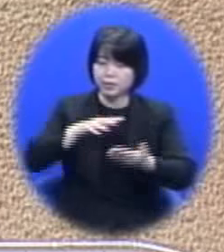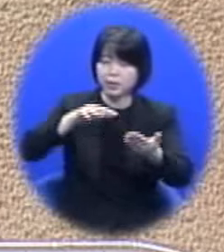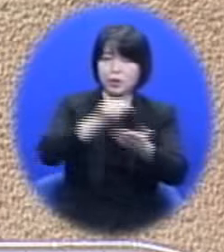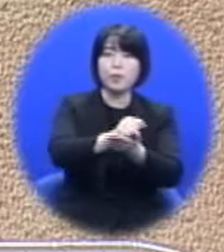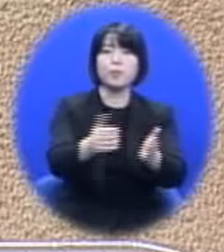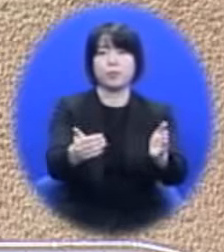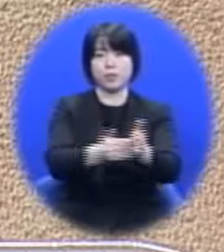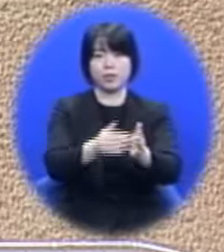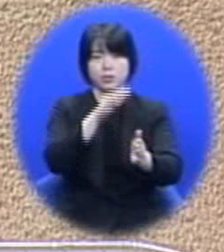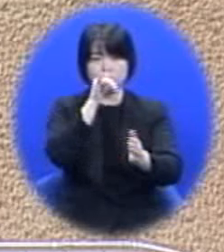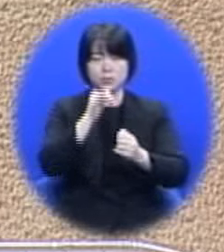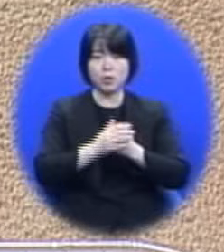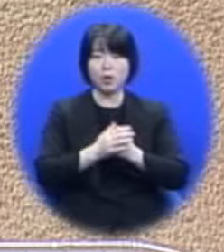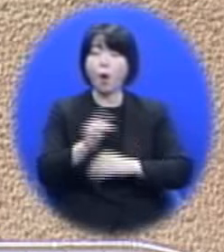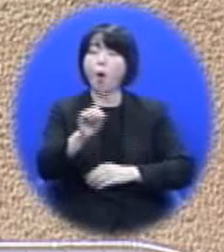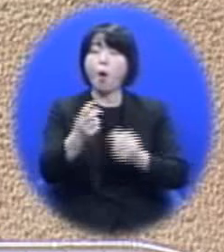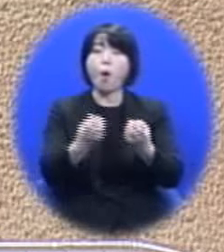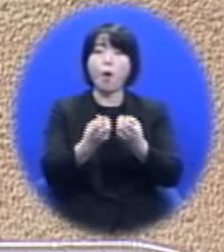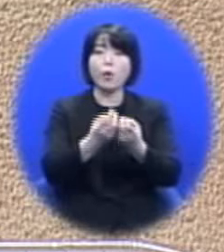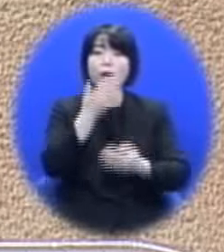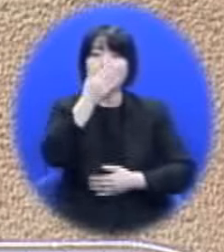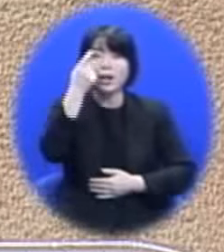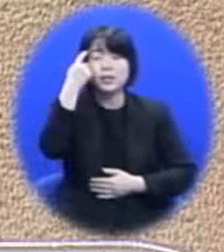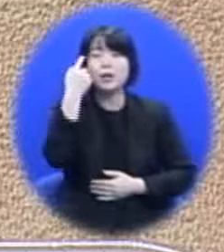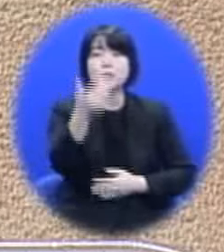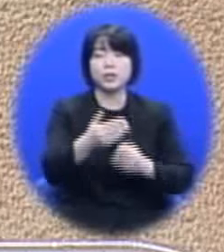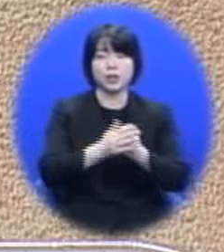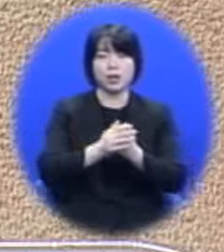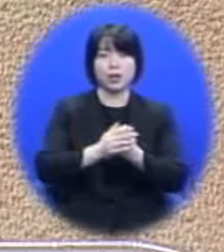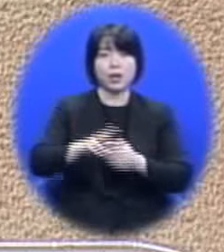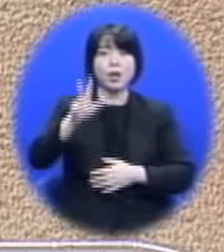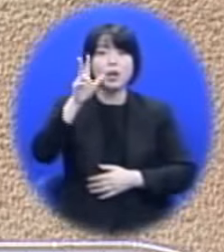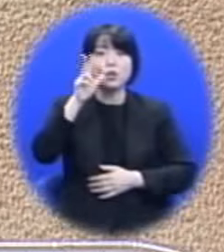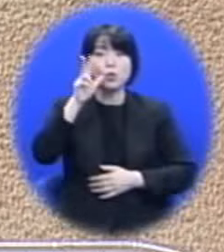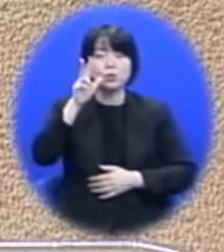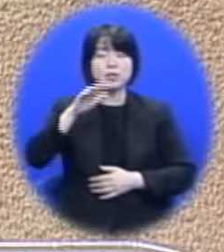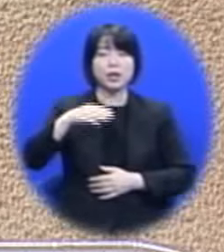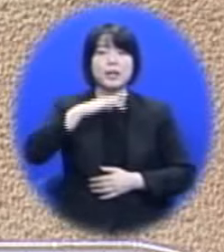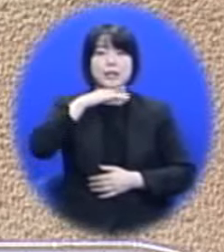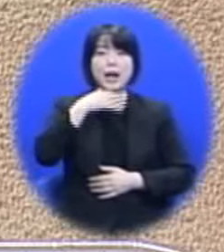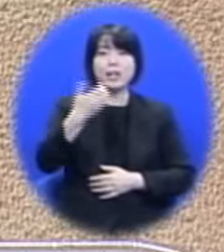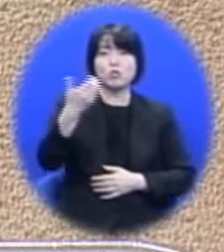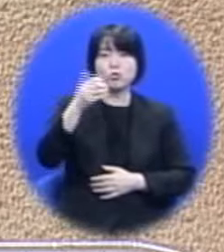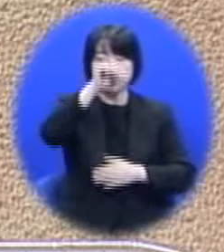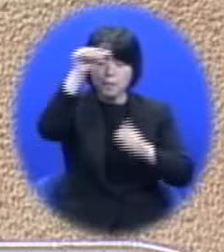일이 가능하지요? 여호수아 90평생 주님과 동행한 사람입니다.